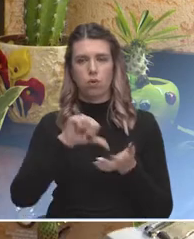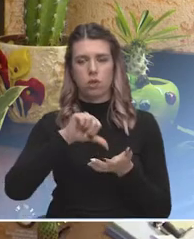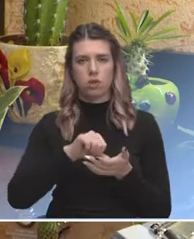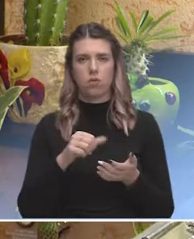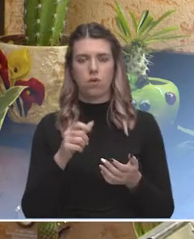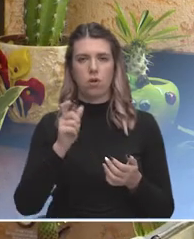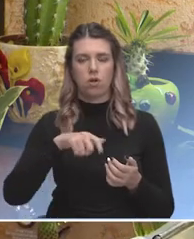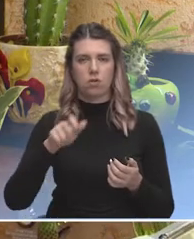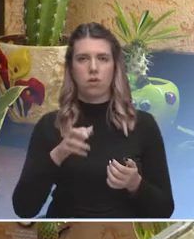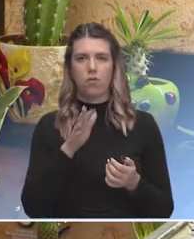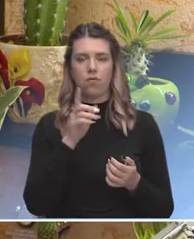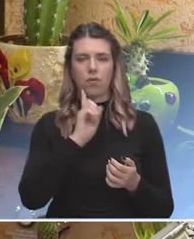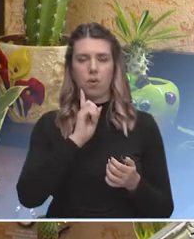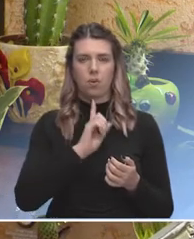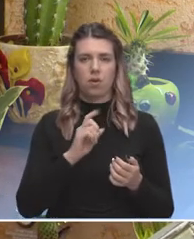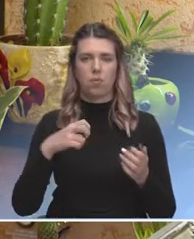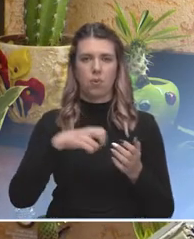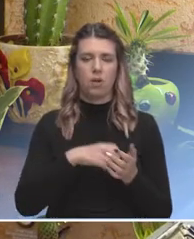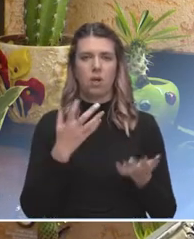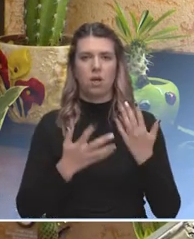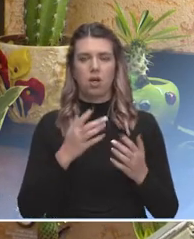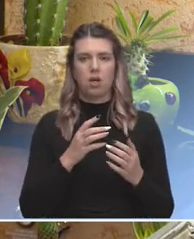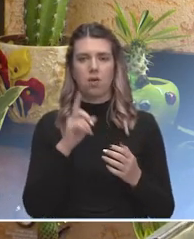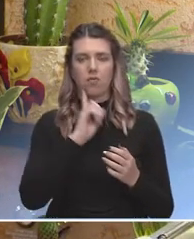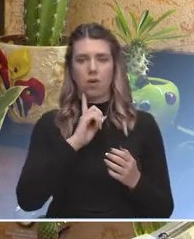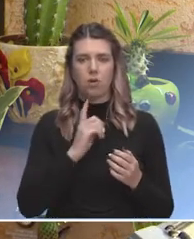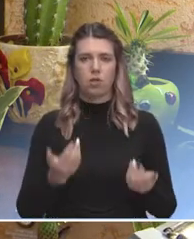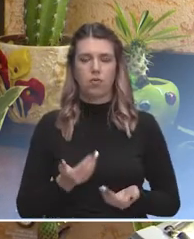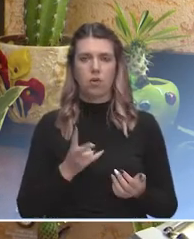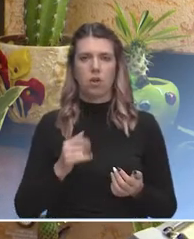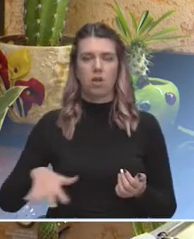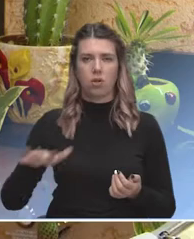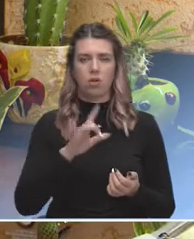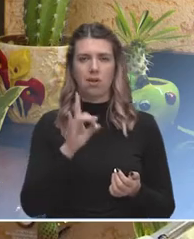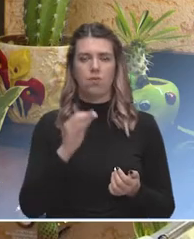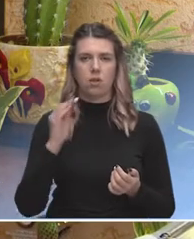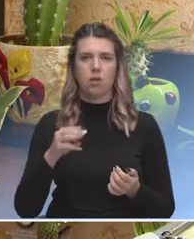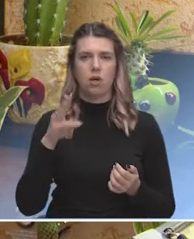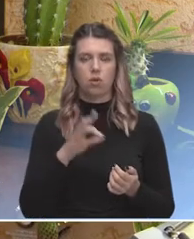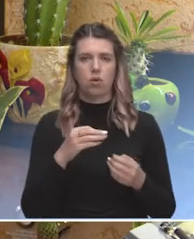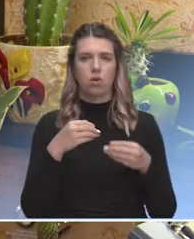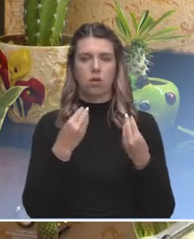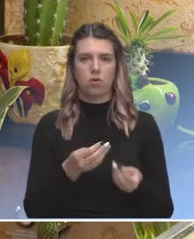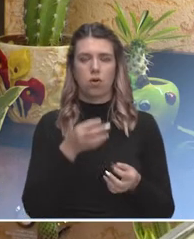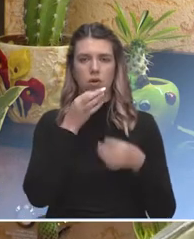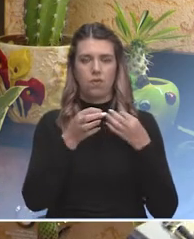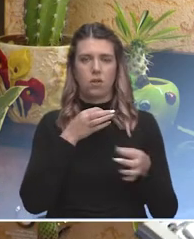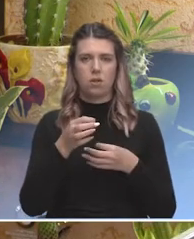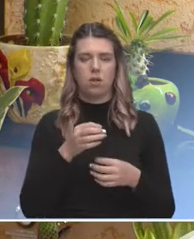участвует гражданин, временно проживающий или пребывающий на территории Российской Федерации, то ему